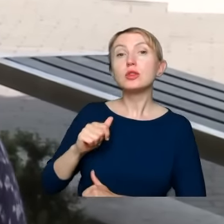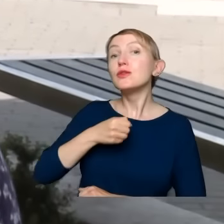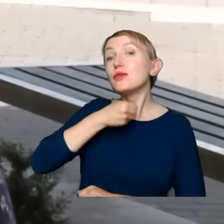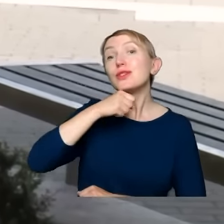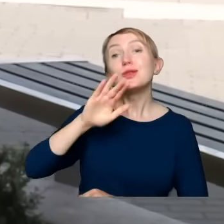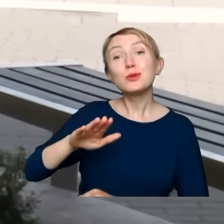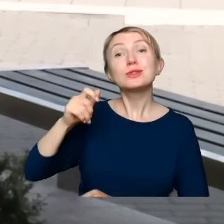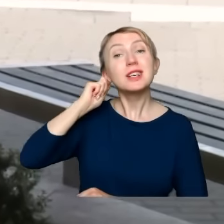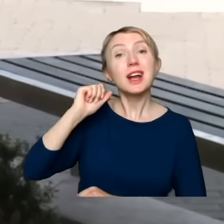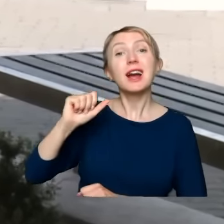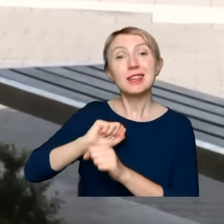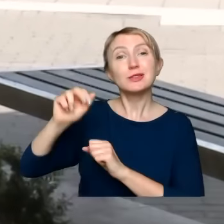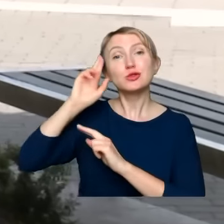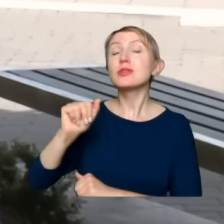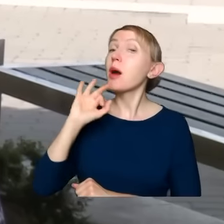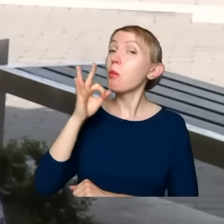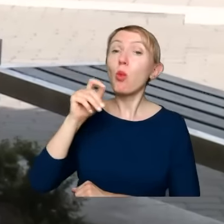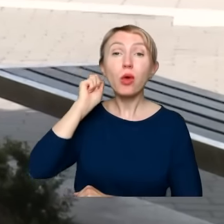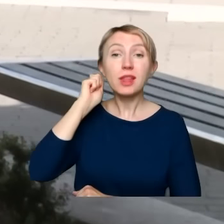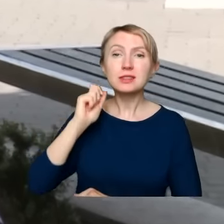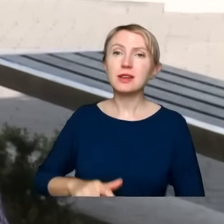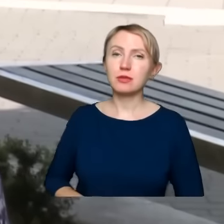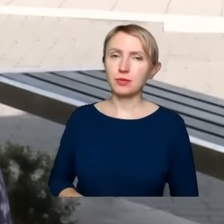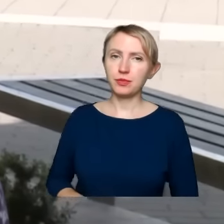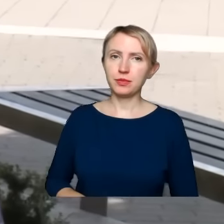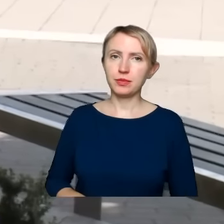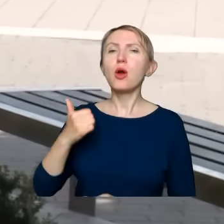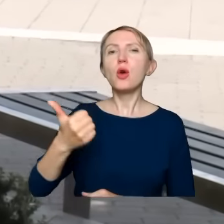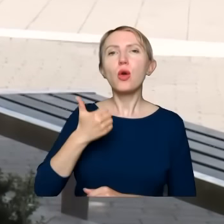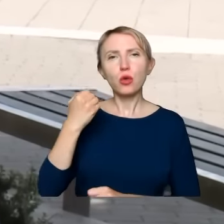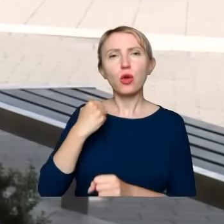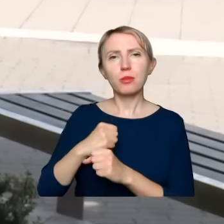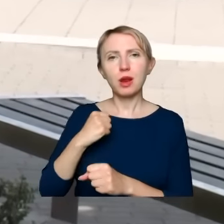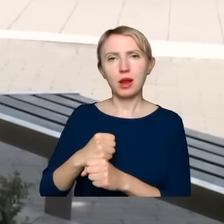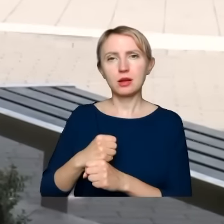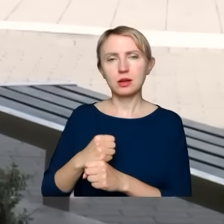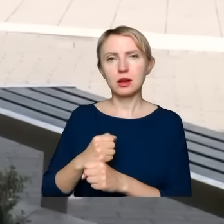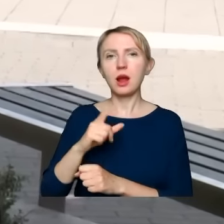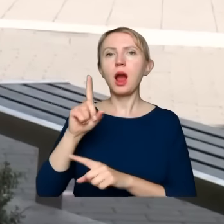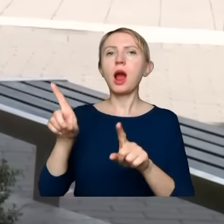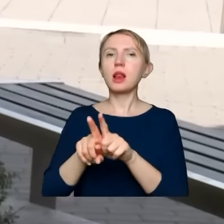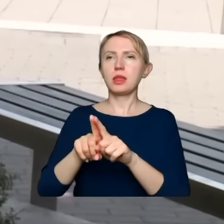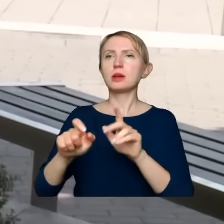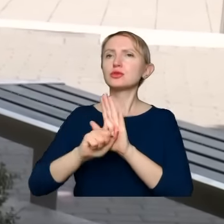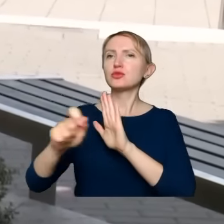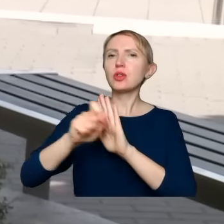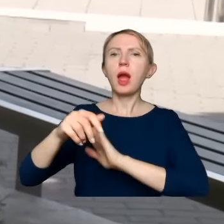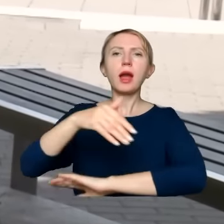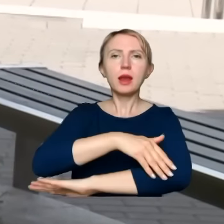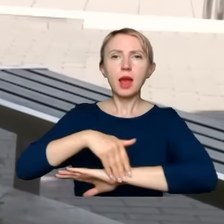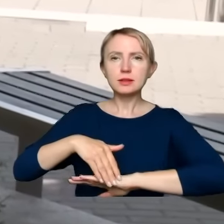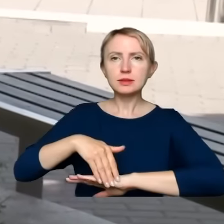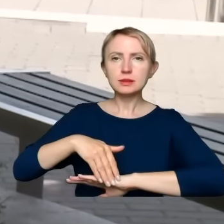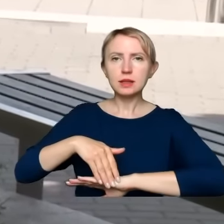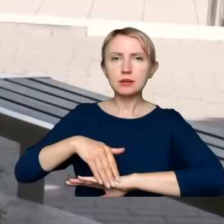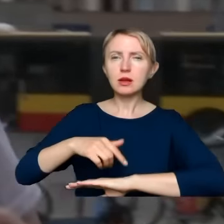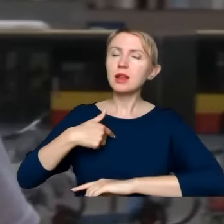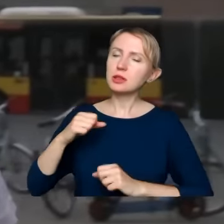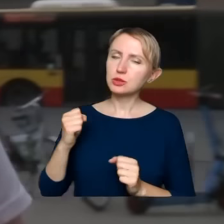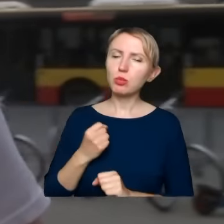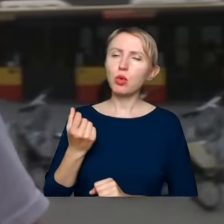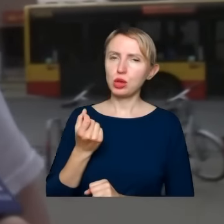żołnierzem, młoda dziewczyna, jest rok dopiero, ale też tam jeździ na tą granicę. Boję się troszeczkę